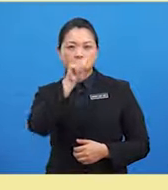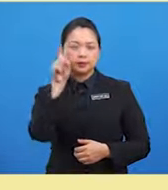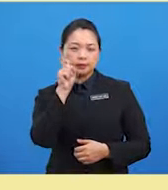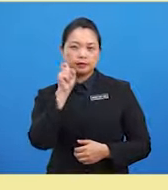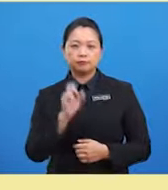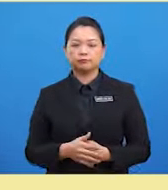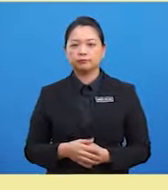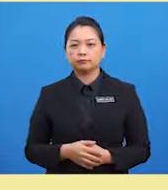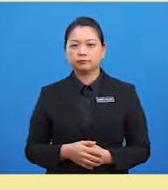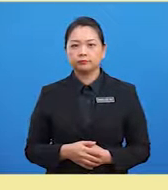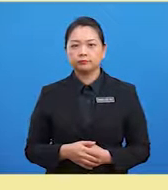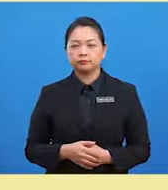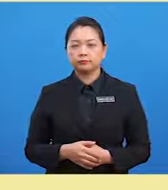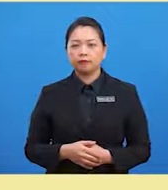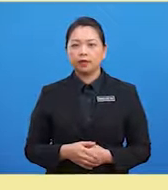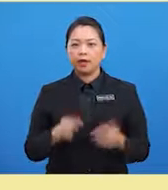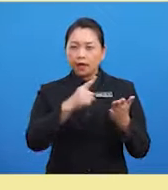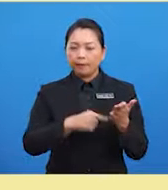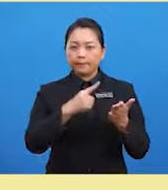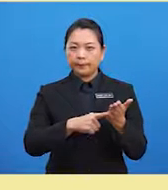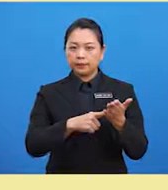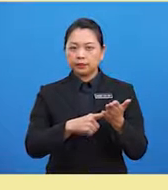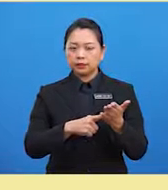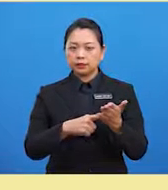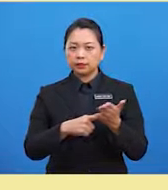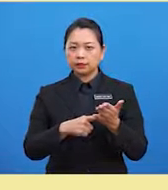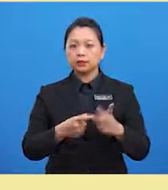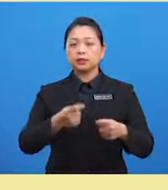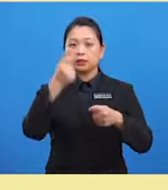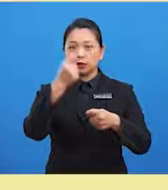berikut. Apakah yang menentukan